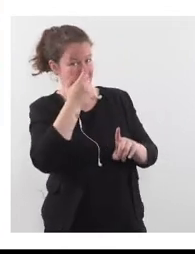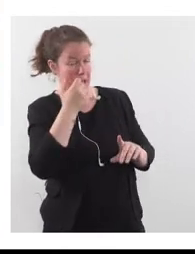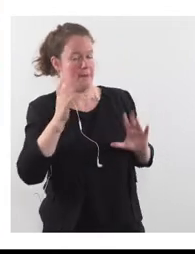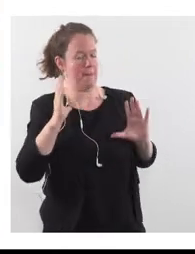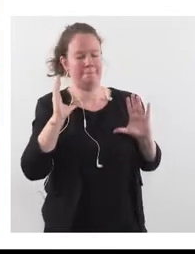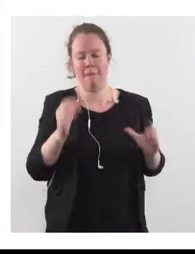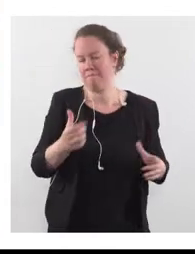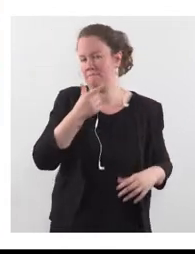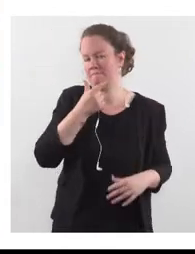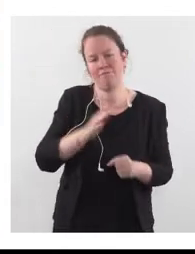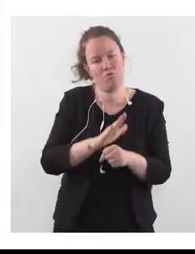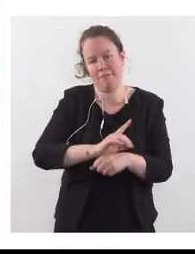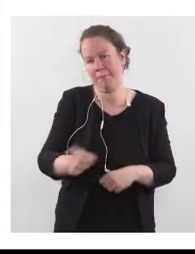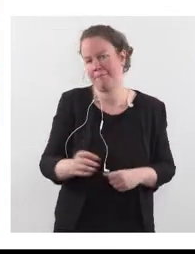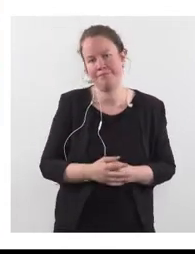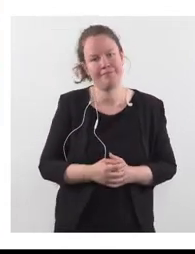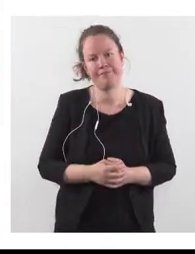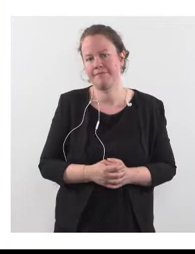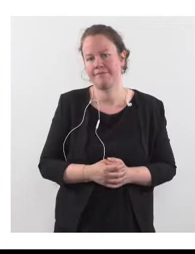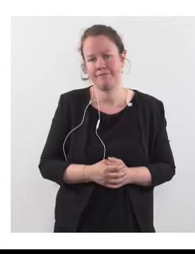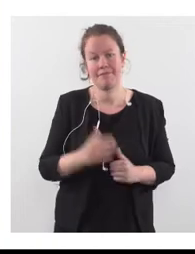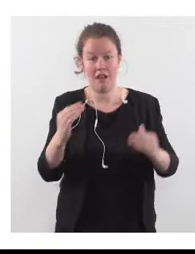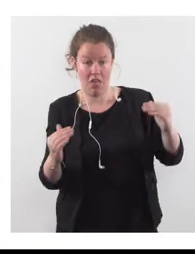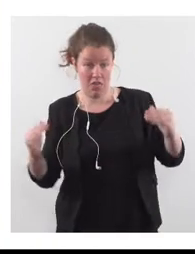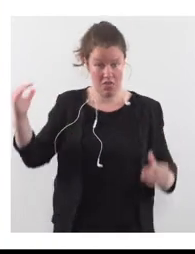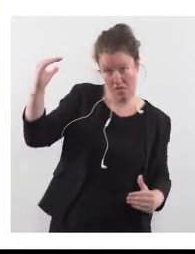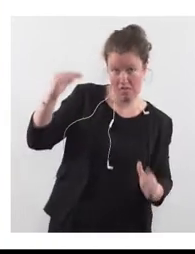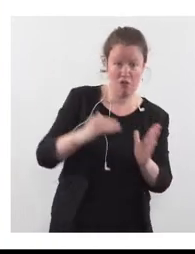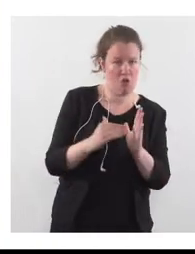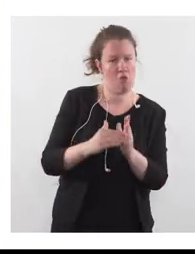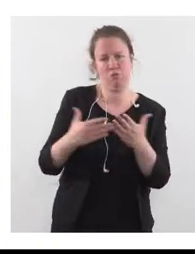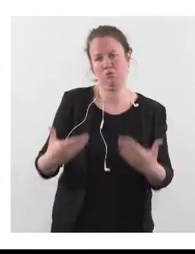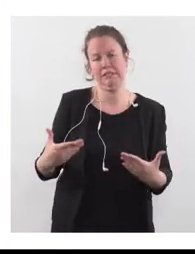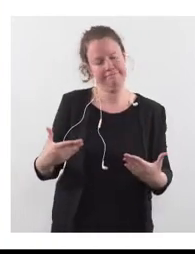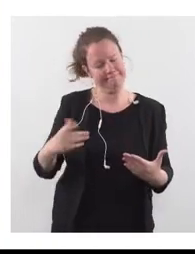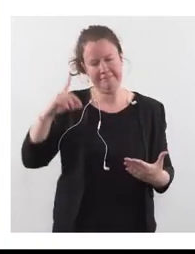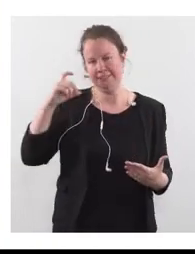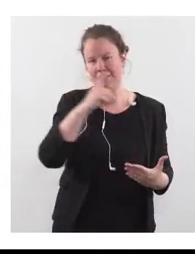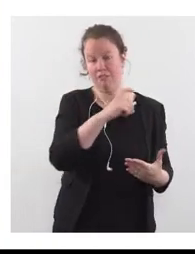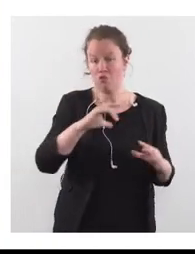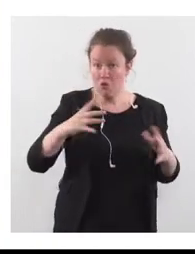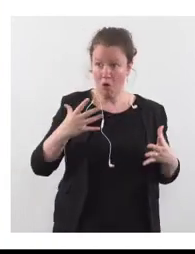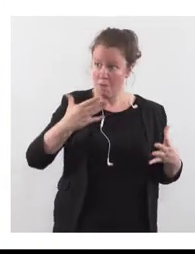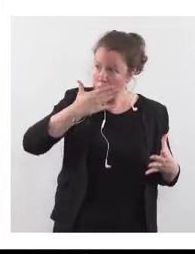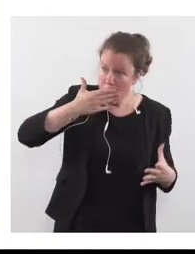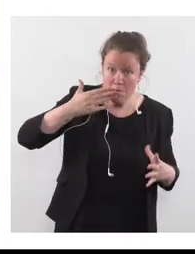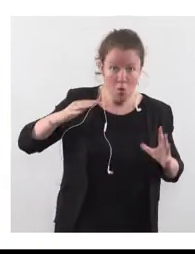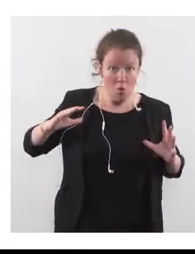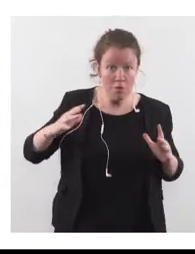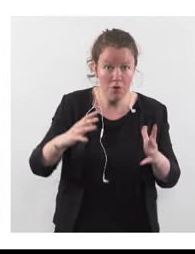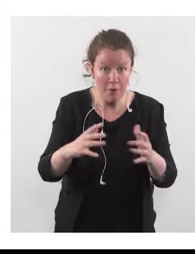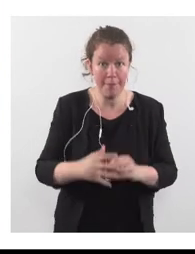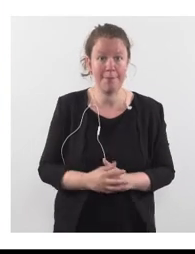persiste si on peut actionner ce mécanisme. Or, pour le faire, il faut des éléments préalables, notamment